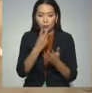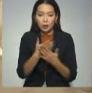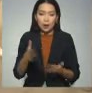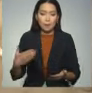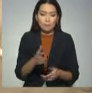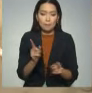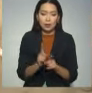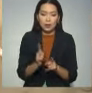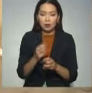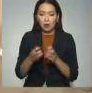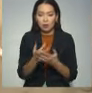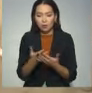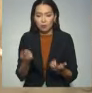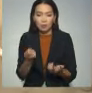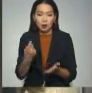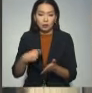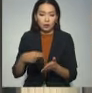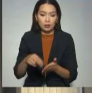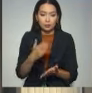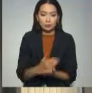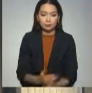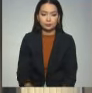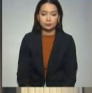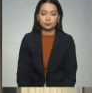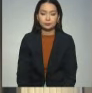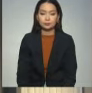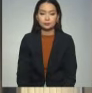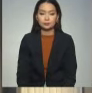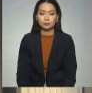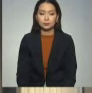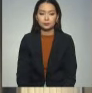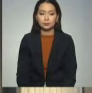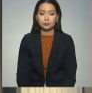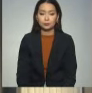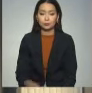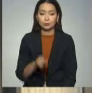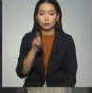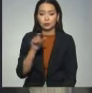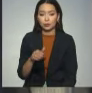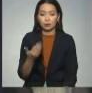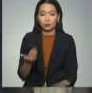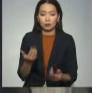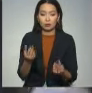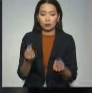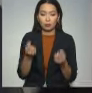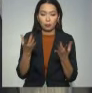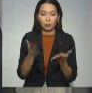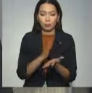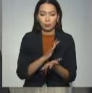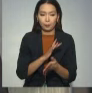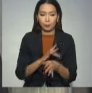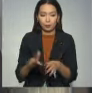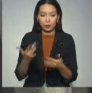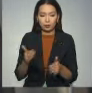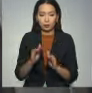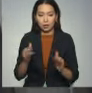өнімдері мен жеміс-жидекті аз сатып алатын болған. Қазір су ғой, білесің, 100 мың жоқ деп. Анау жегісі келеді, бала шаға білесің ба?